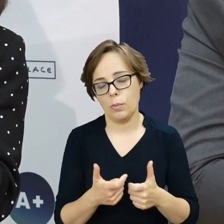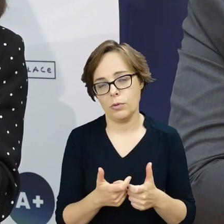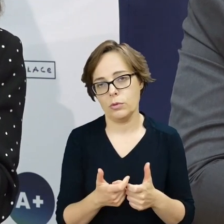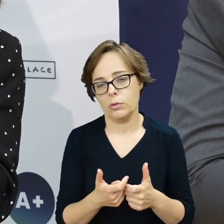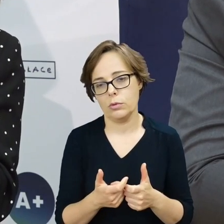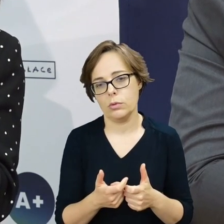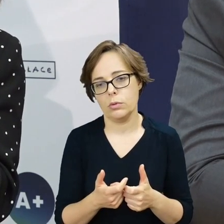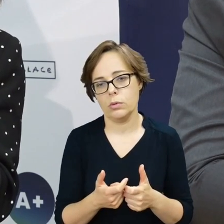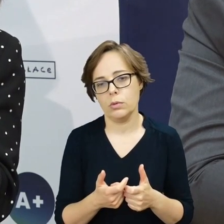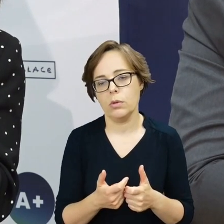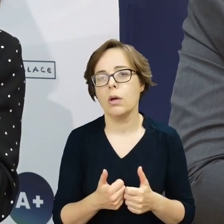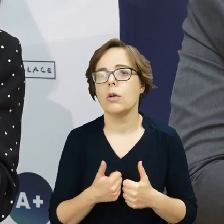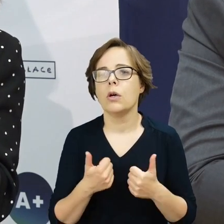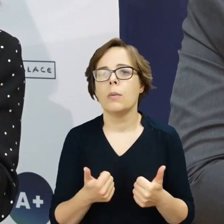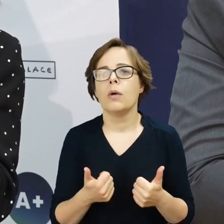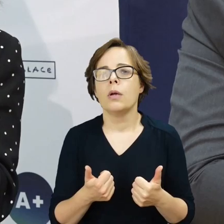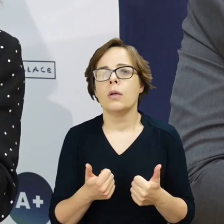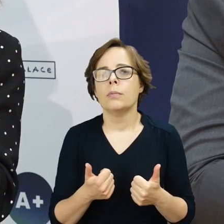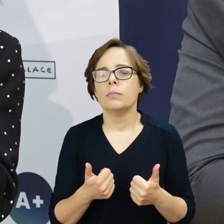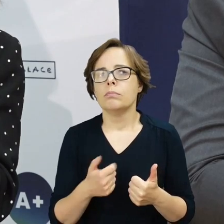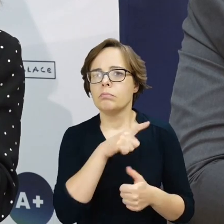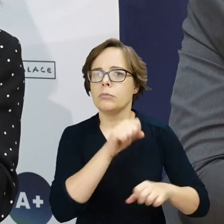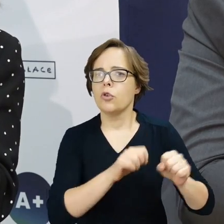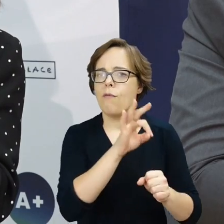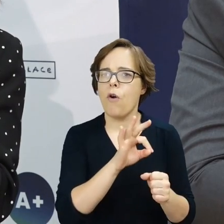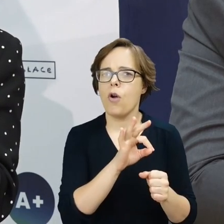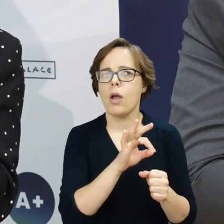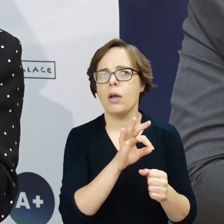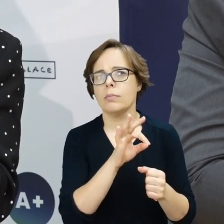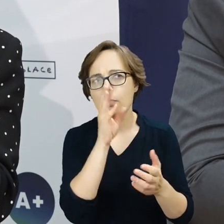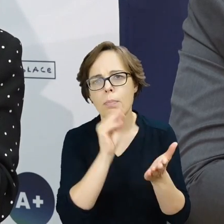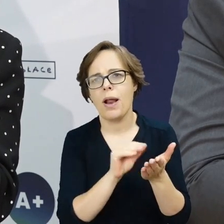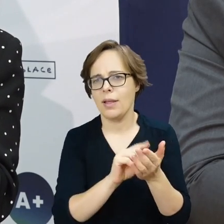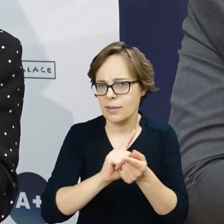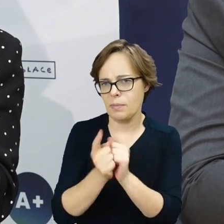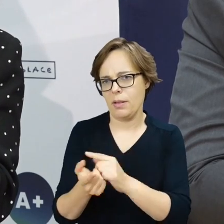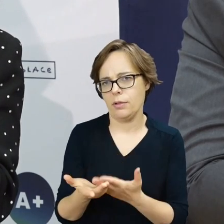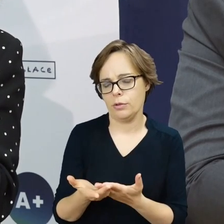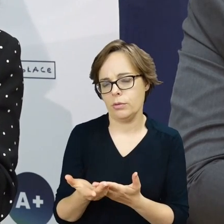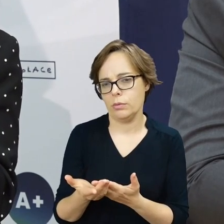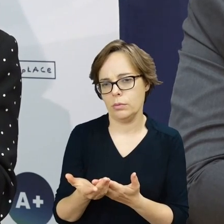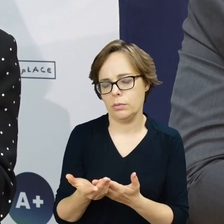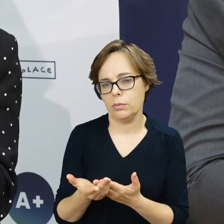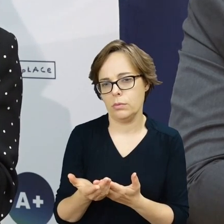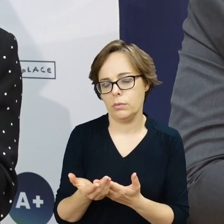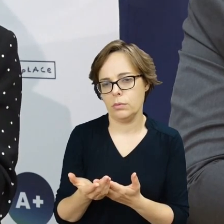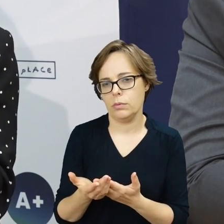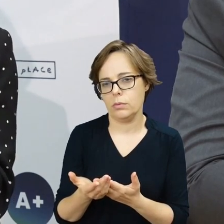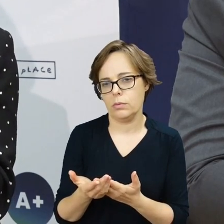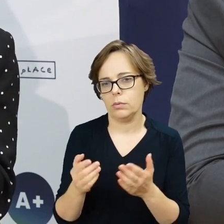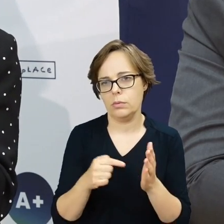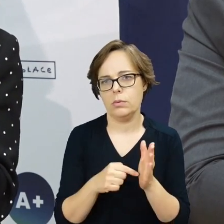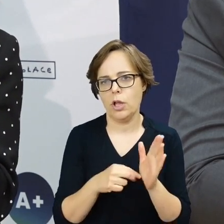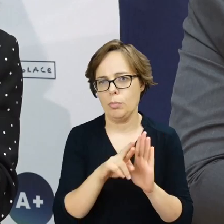żeby zmienić tę praktykę związaną z postępowaniem w przypadku przepisu karnego i